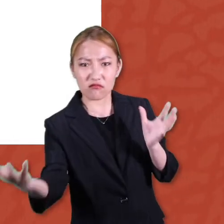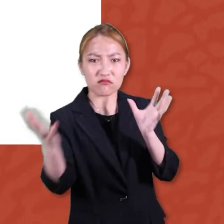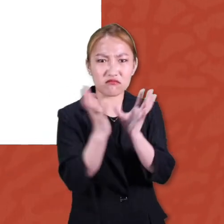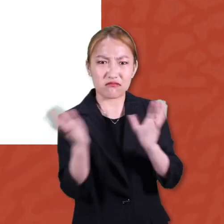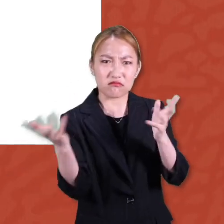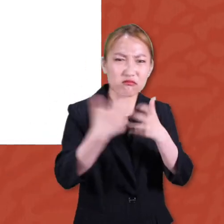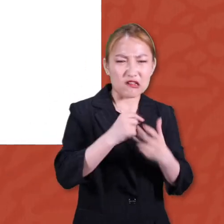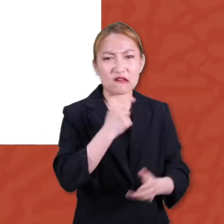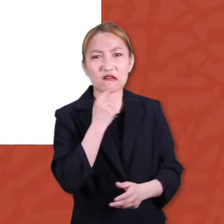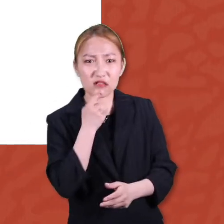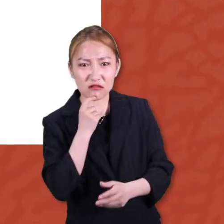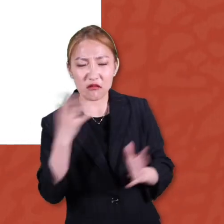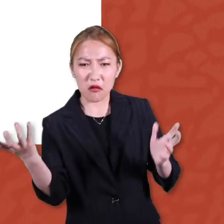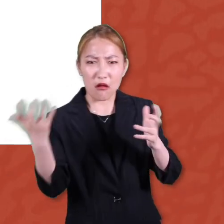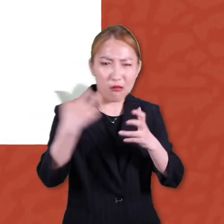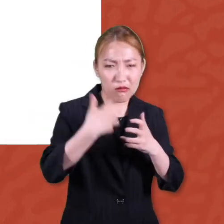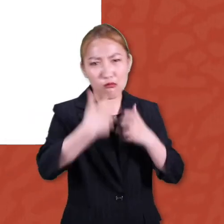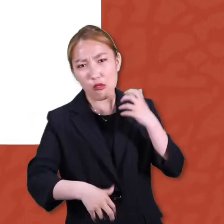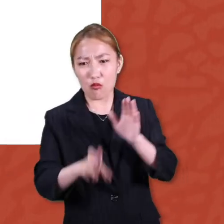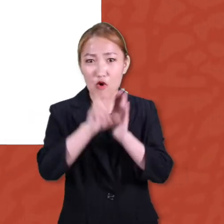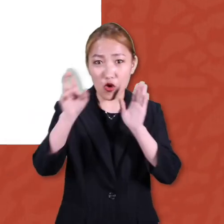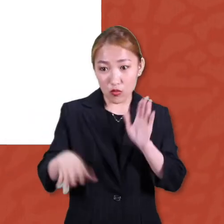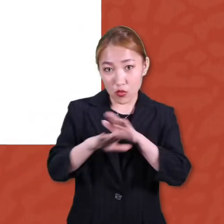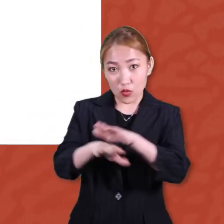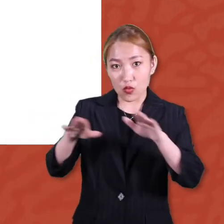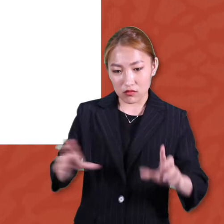эрсдэлтэй эсвэл нийгэмд дасдаггүй сурагчдад олгоно.